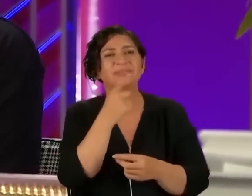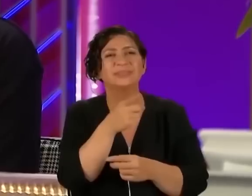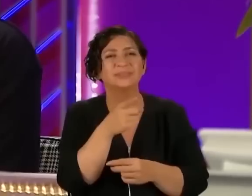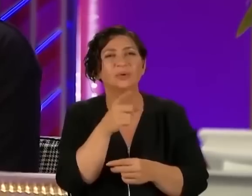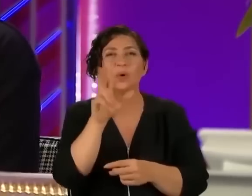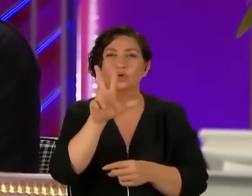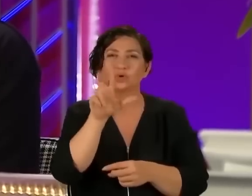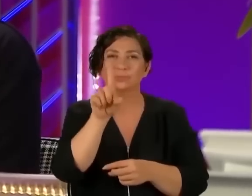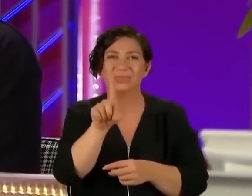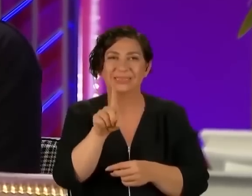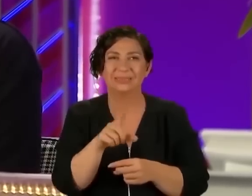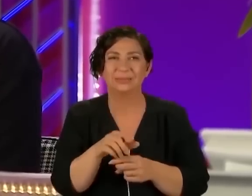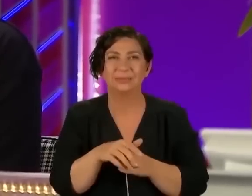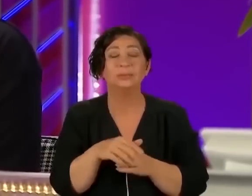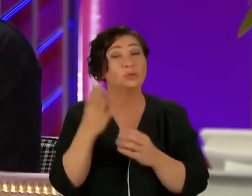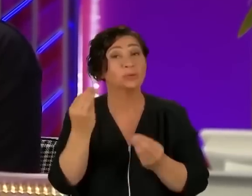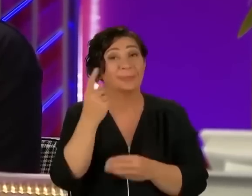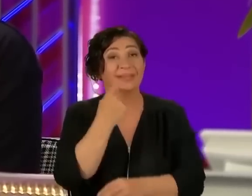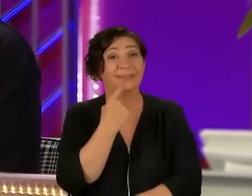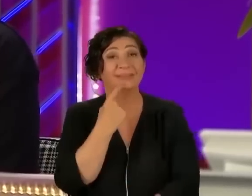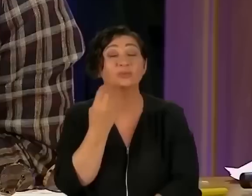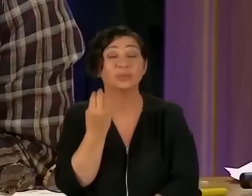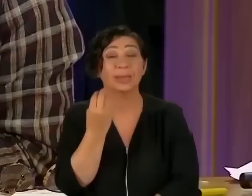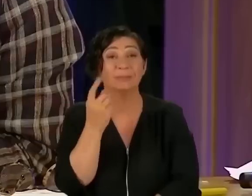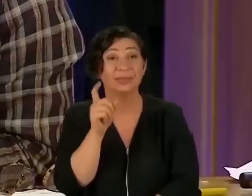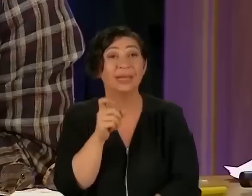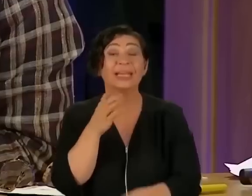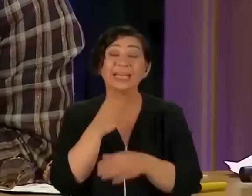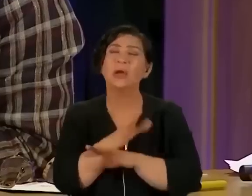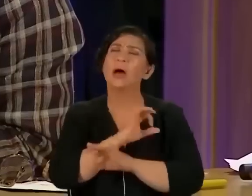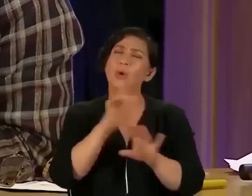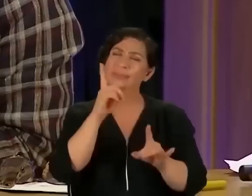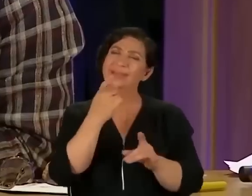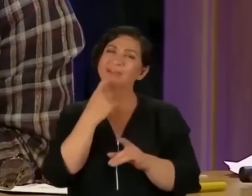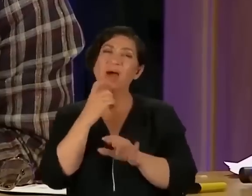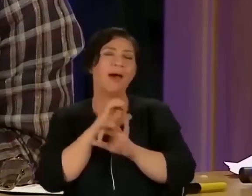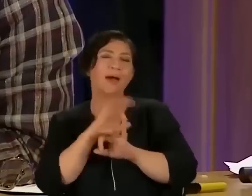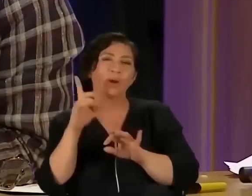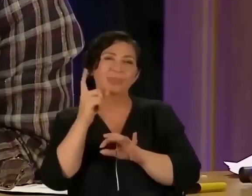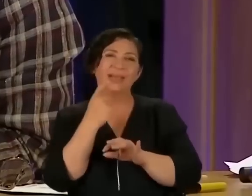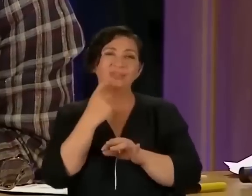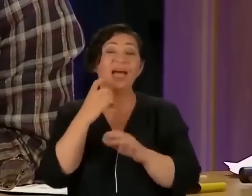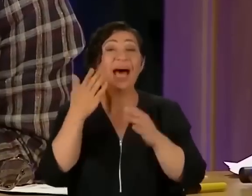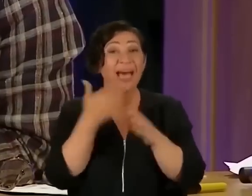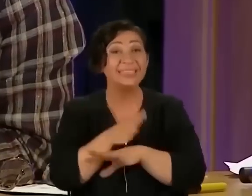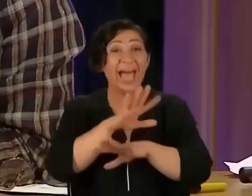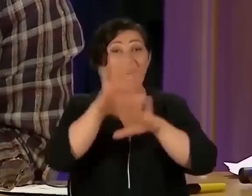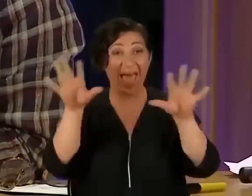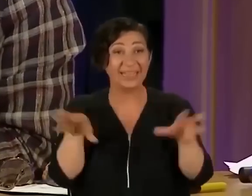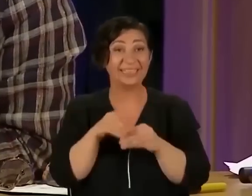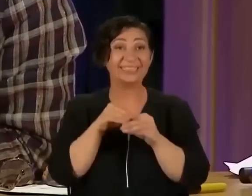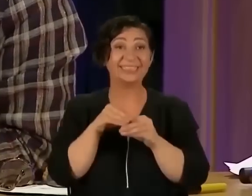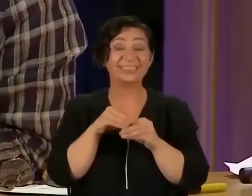yaşındasın sevgili? 31. 31 çok güzel bir yaş. Güzel mi abi? 31 evet. Harikulade bir yaş. Harikulade bir yaş. Aslında herkesin